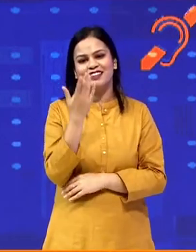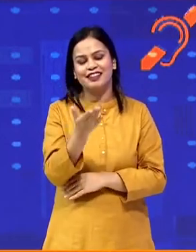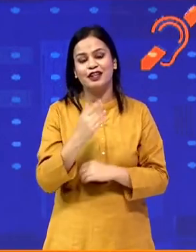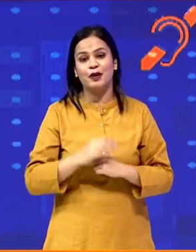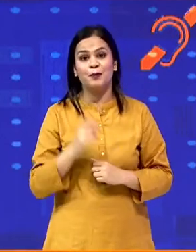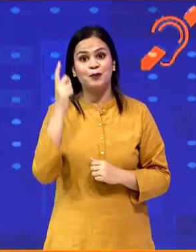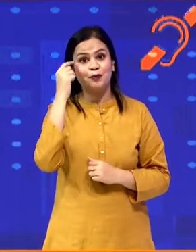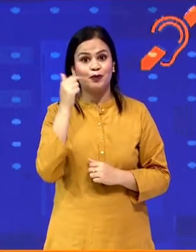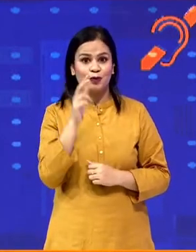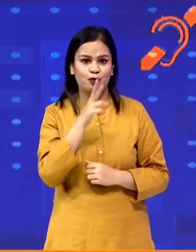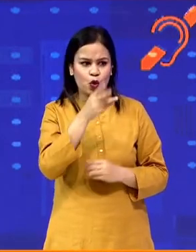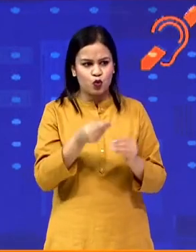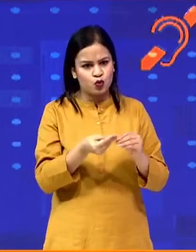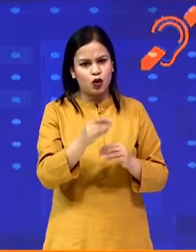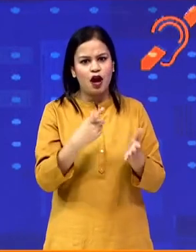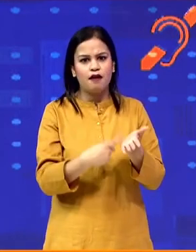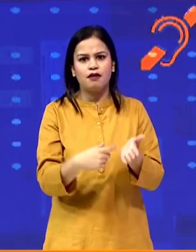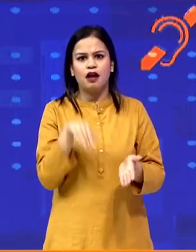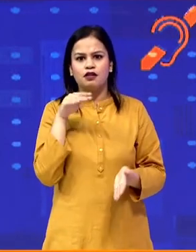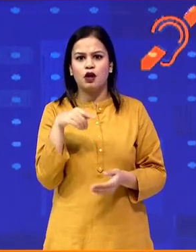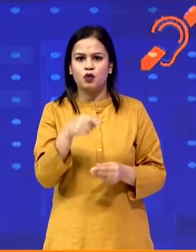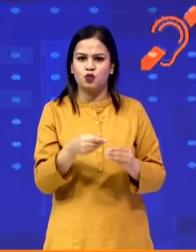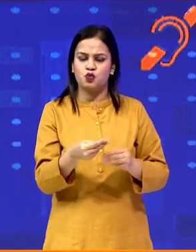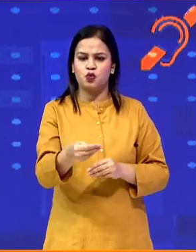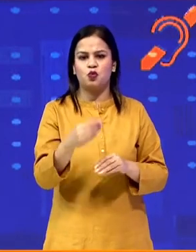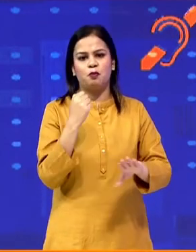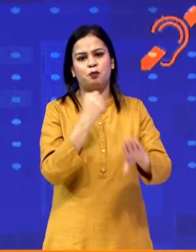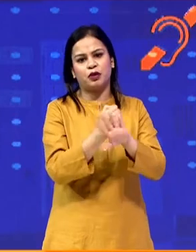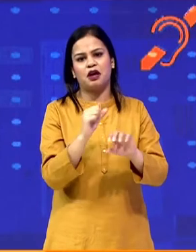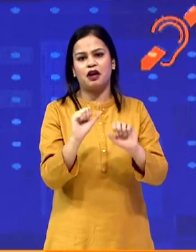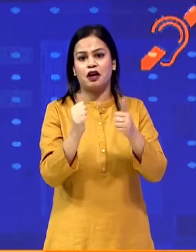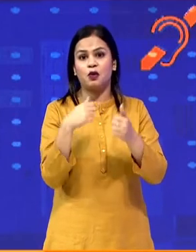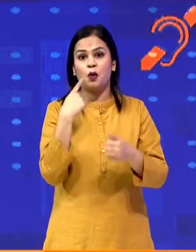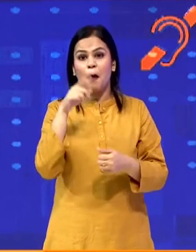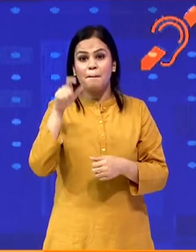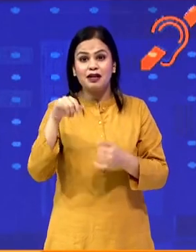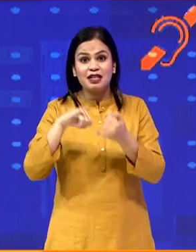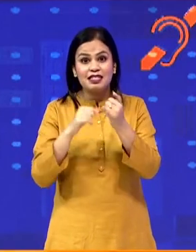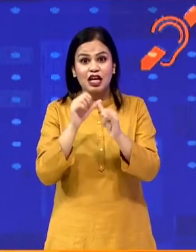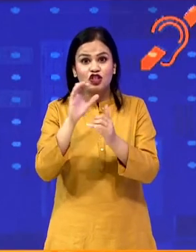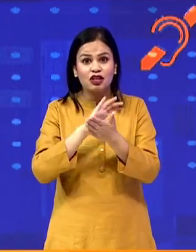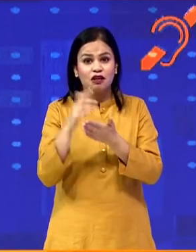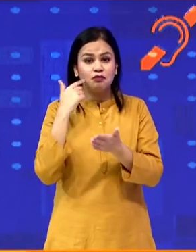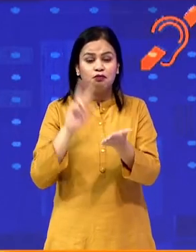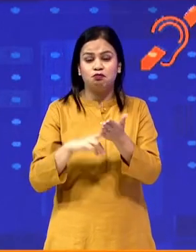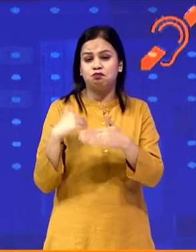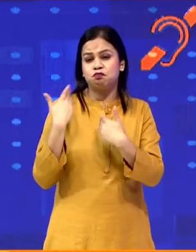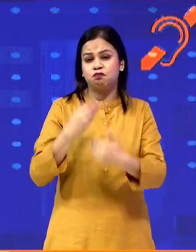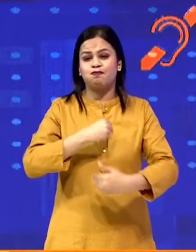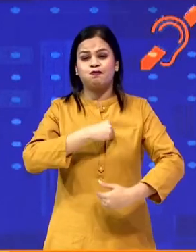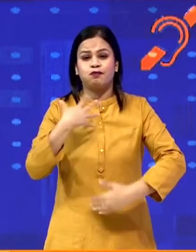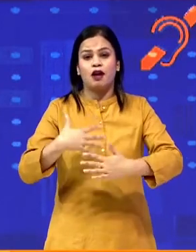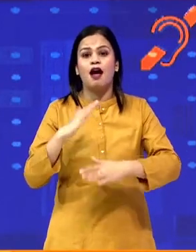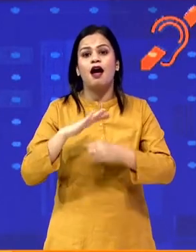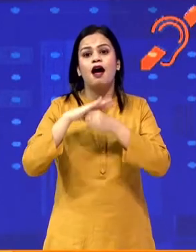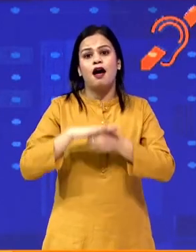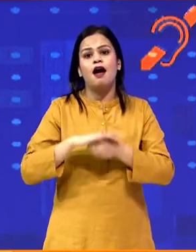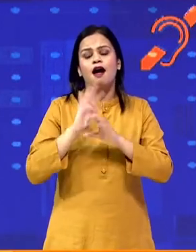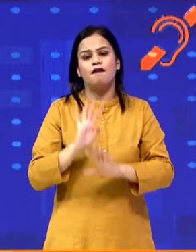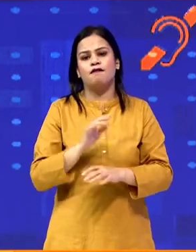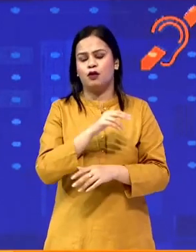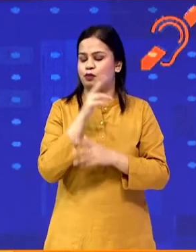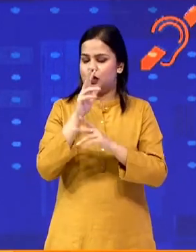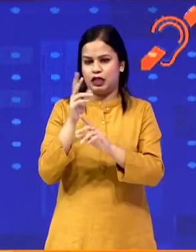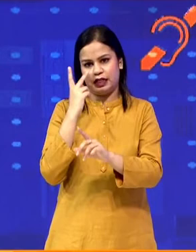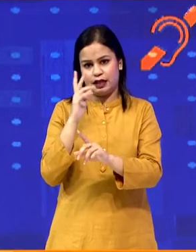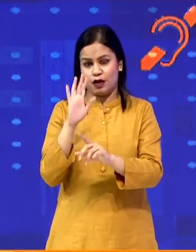बगावत होने वाले सचिन पायलट काफी वक्त से बोल रहे हैं मैं तो चाहता हूं कांग्रेस जिंदा रहे